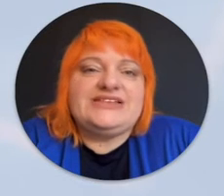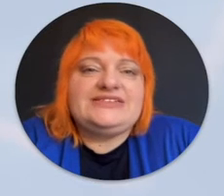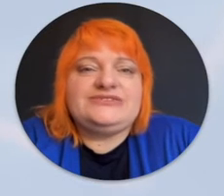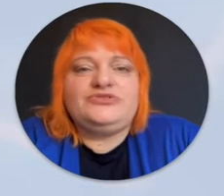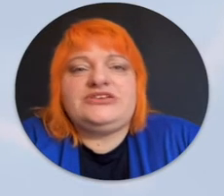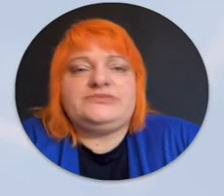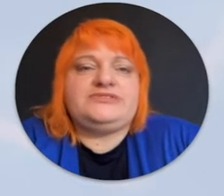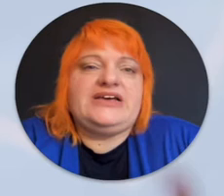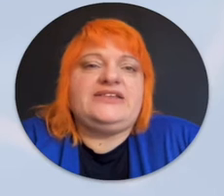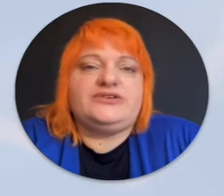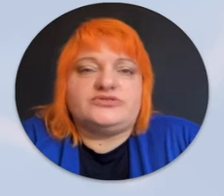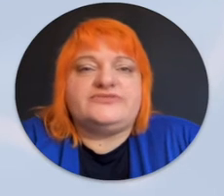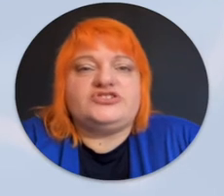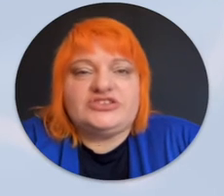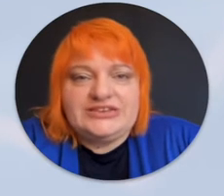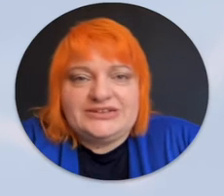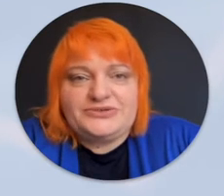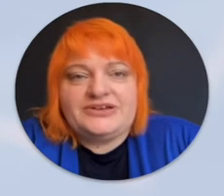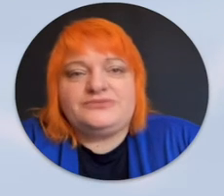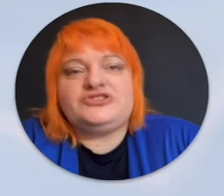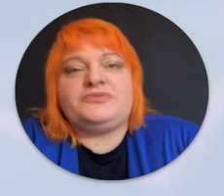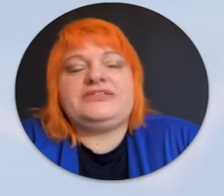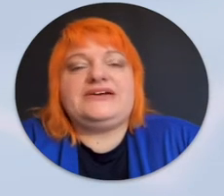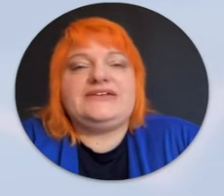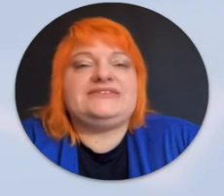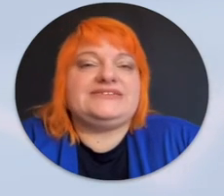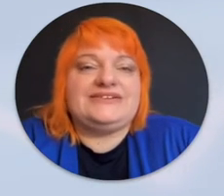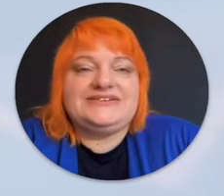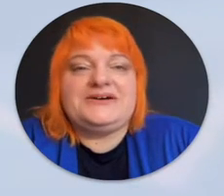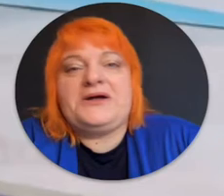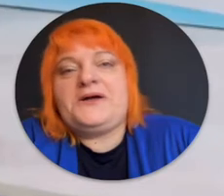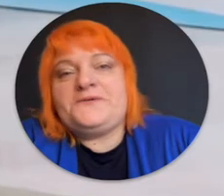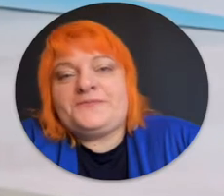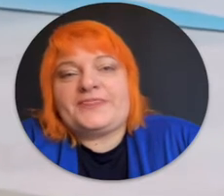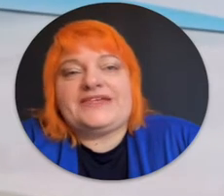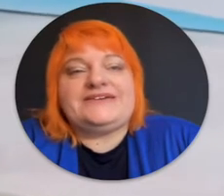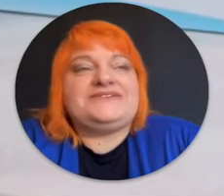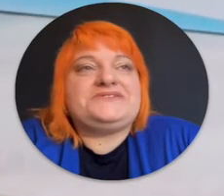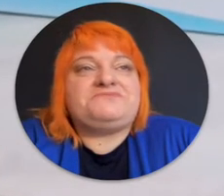ведения трансляций. У них есть специальные грузовички, которые можно подогнать